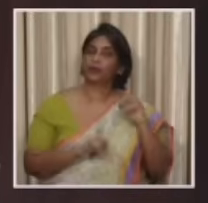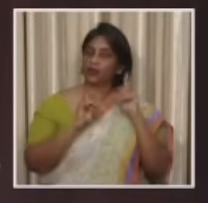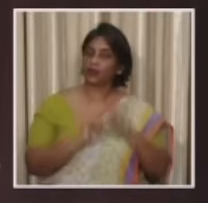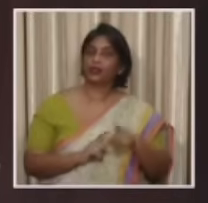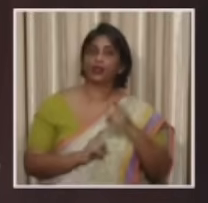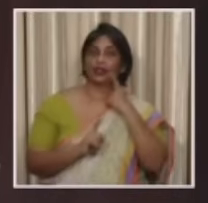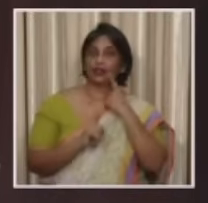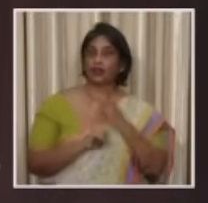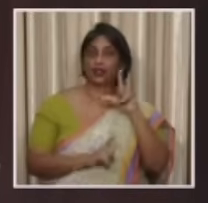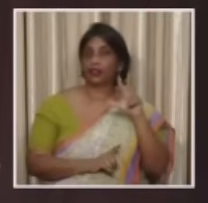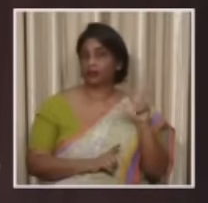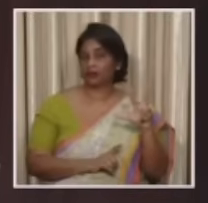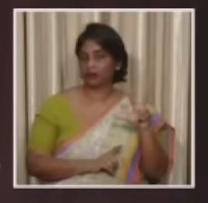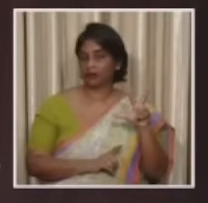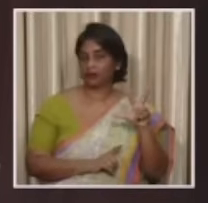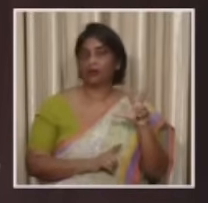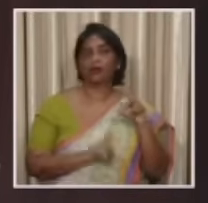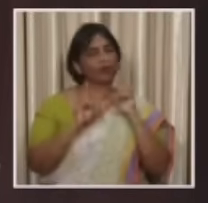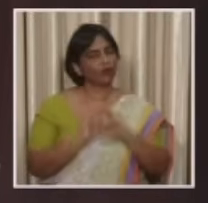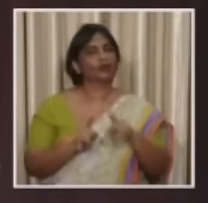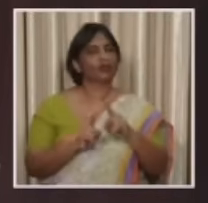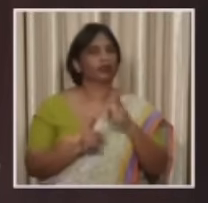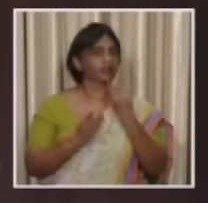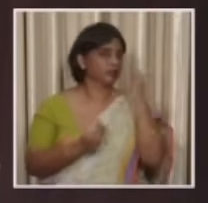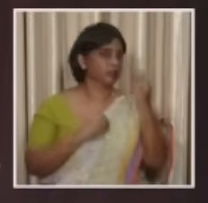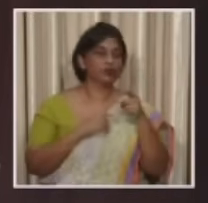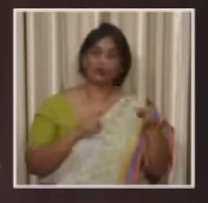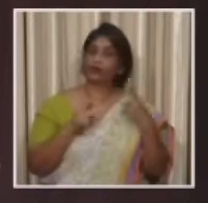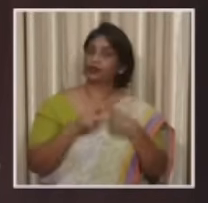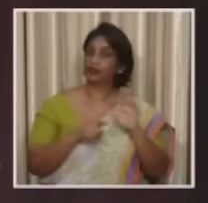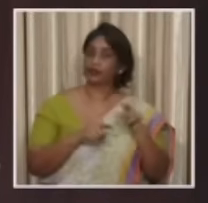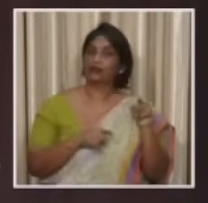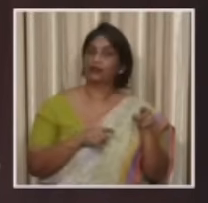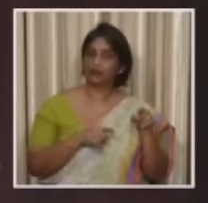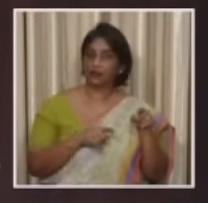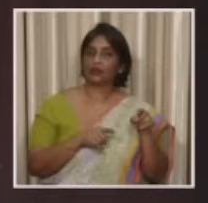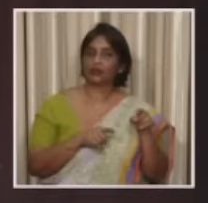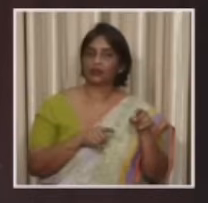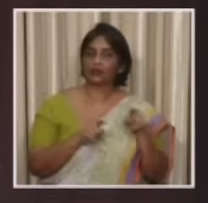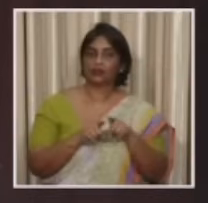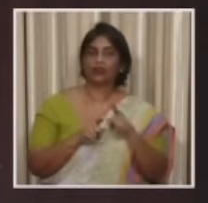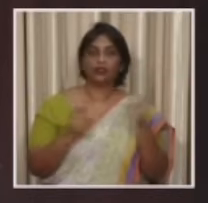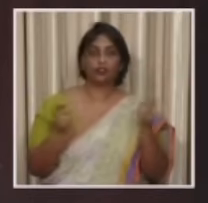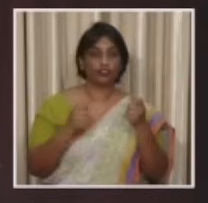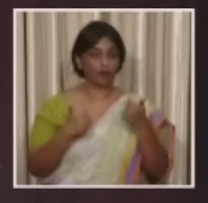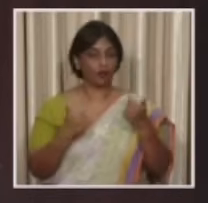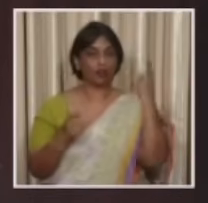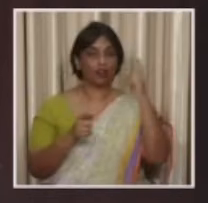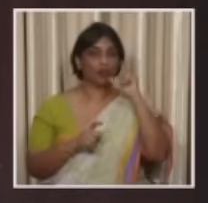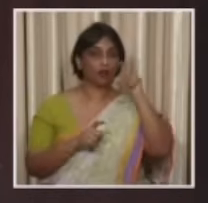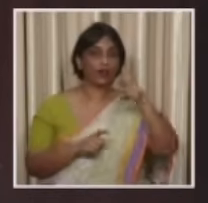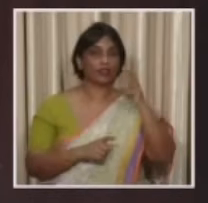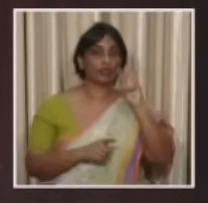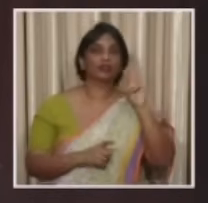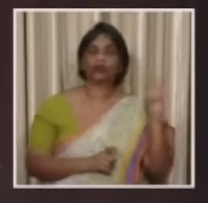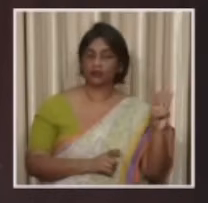ගත්තම මහනුවරට 78ක් මේ විදිහට ගත්තම දීලා තියෙනවා. ඒ විතරක් නෙමෙයි, සුපර් මාකට් වලට දීලා තියෙනවා කොළඹ